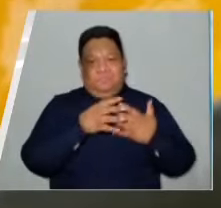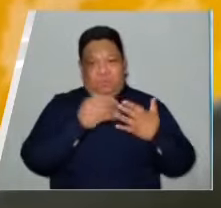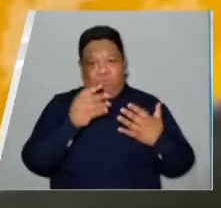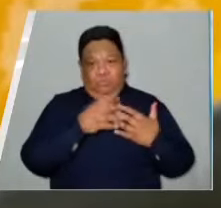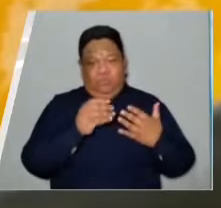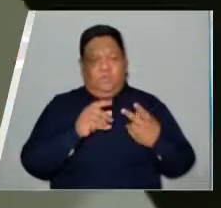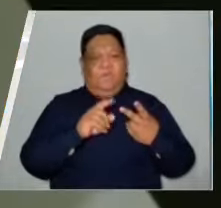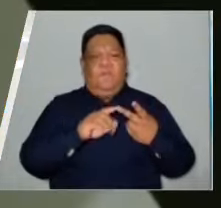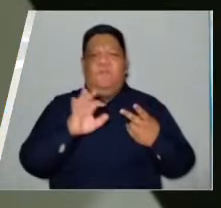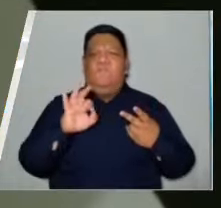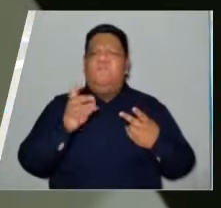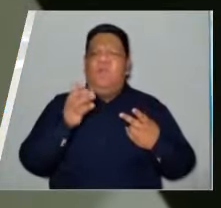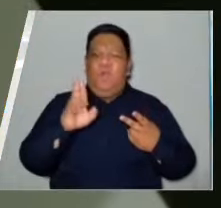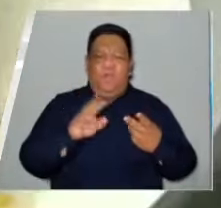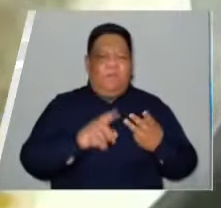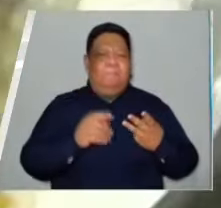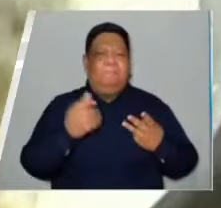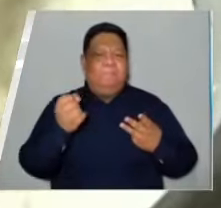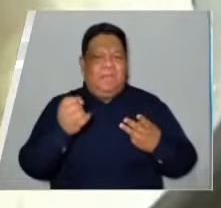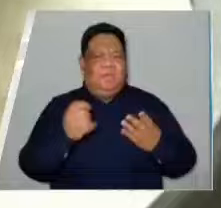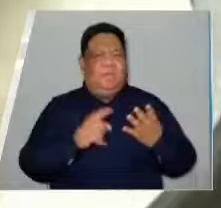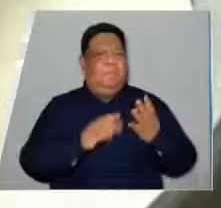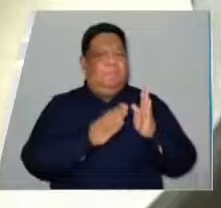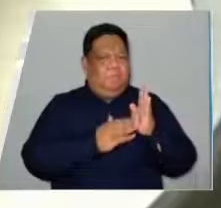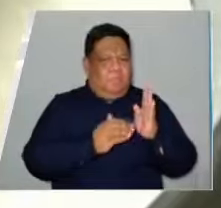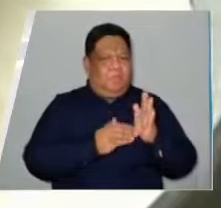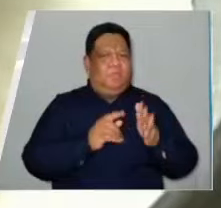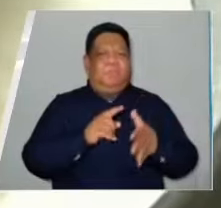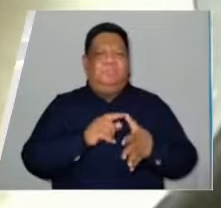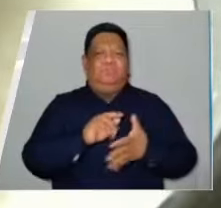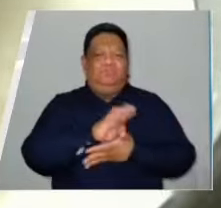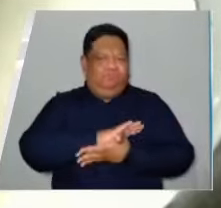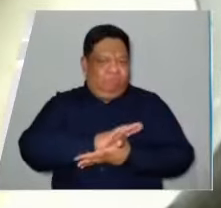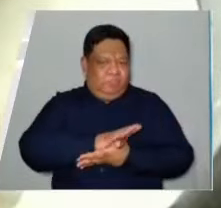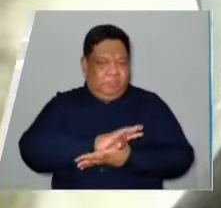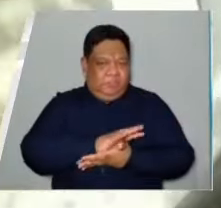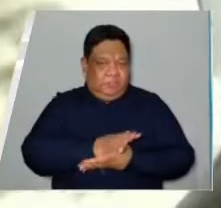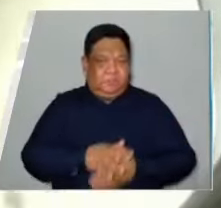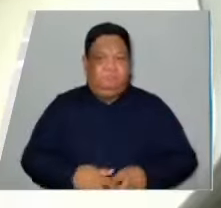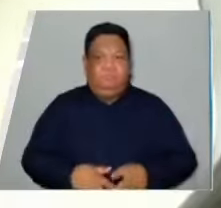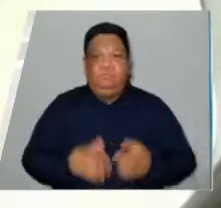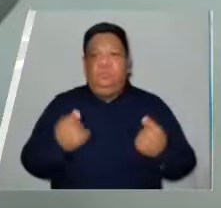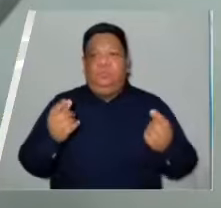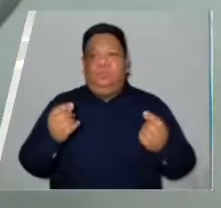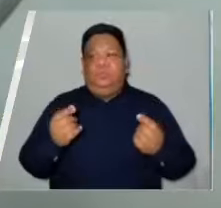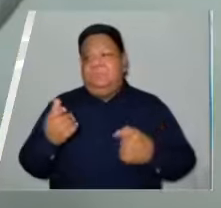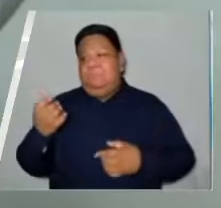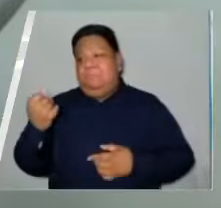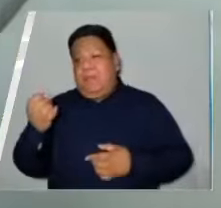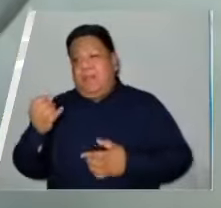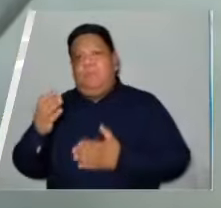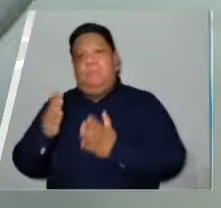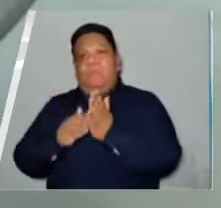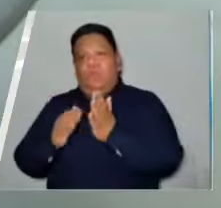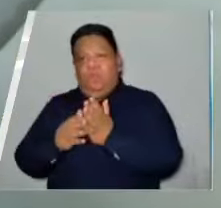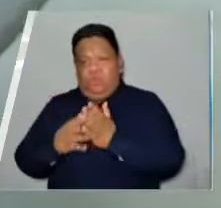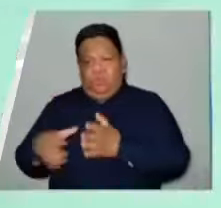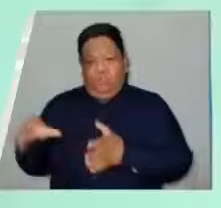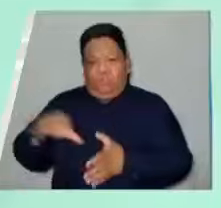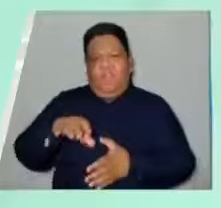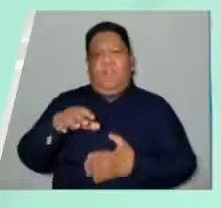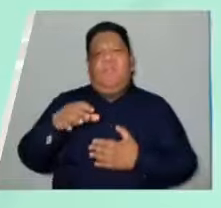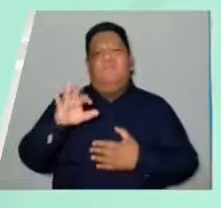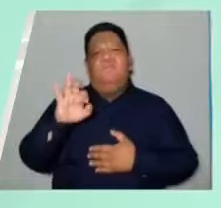at butter mixture at keso unang ihahalo ang milk and butter mixture sa harina saka isa sala hanggang maging